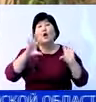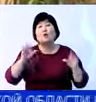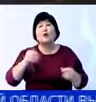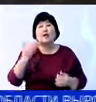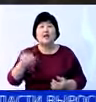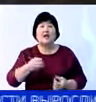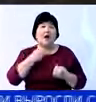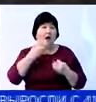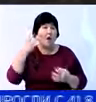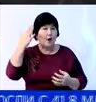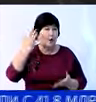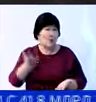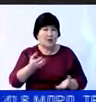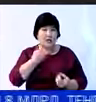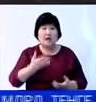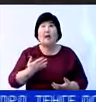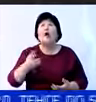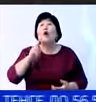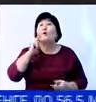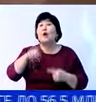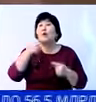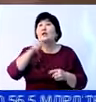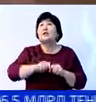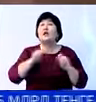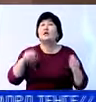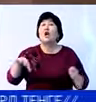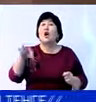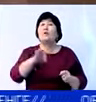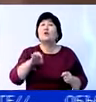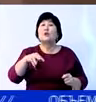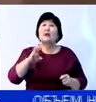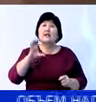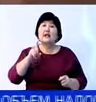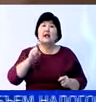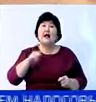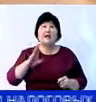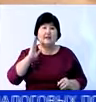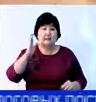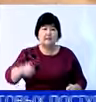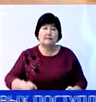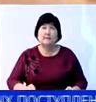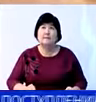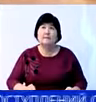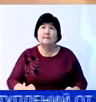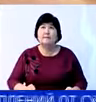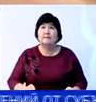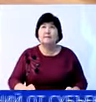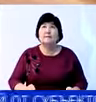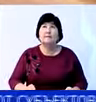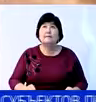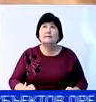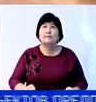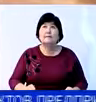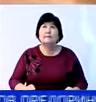идеи хорошие. В следующем году молодежь планирует создать областной маслихат. Амина Усенова, Мадина Жумадильдаева, Шыңғыс Абаев,